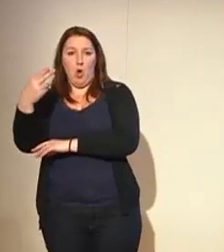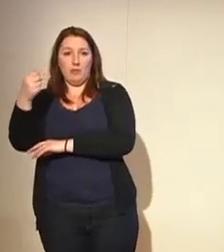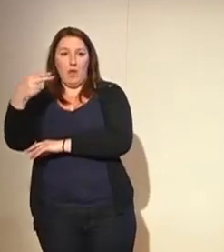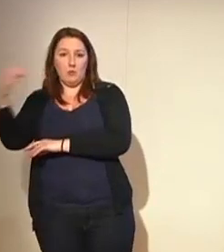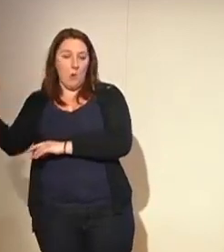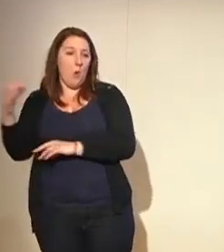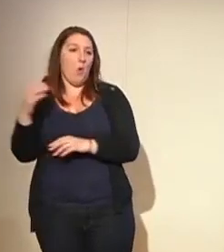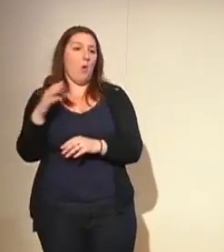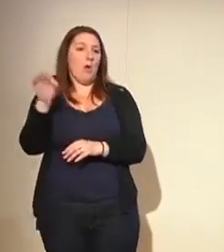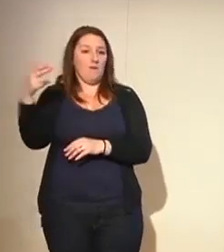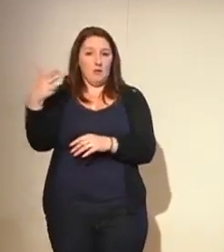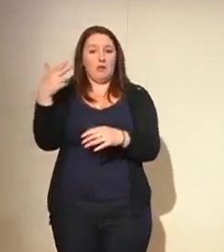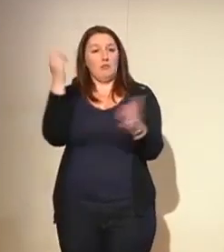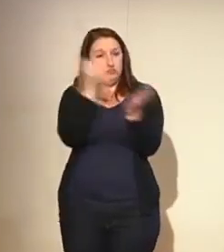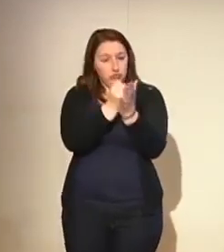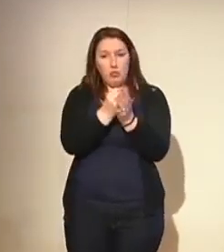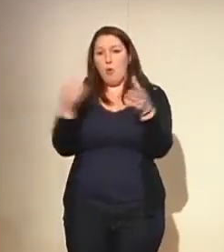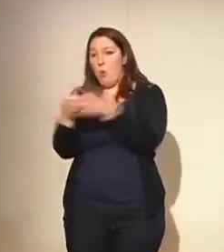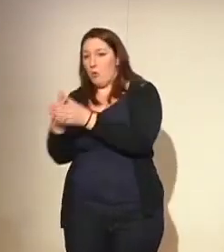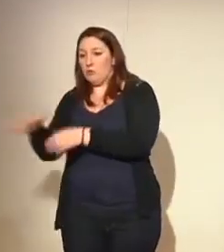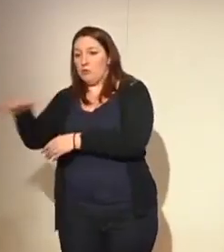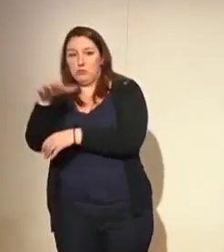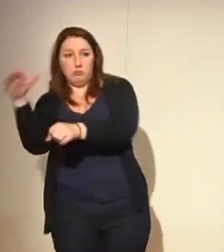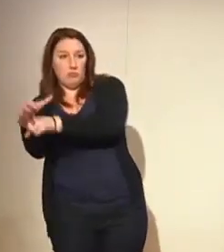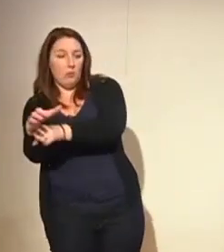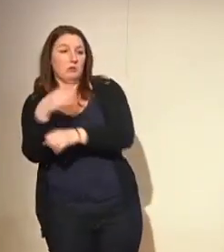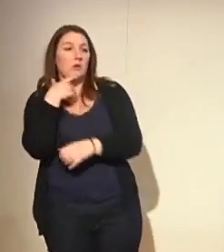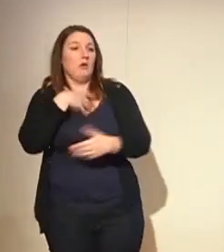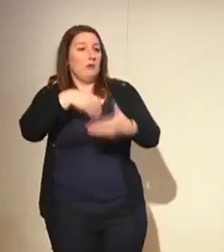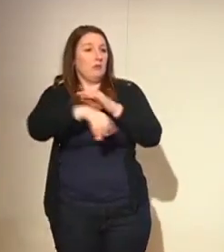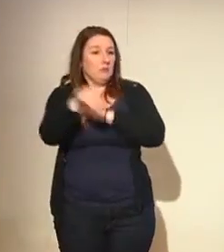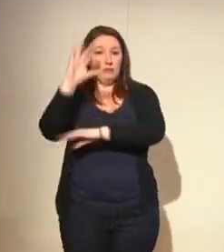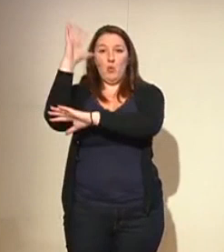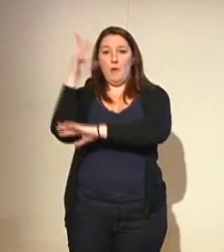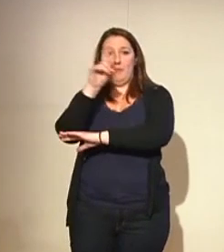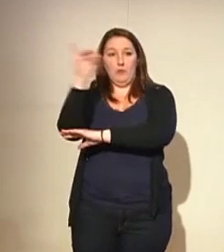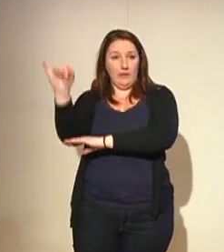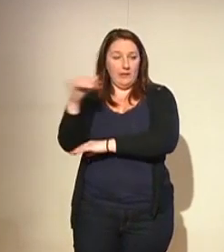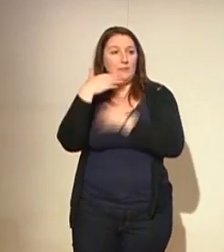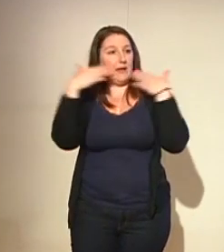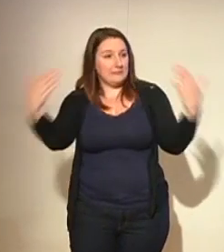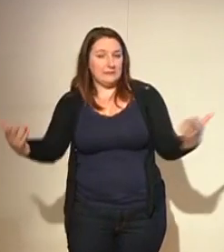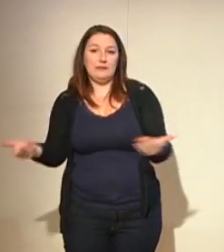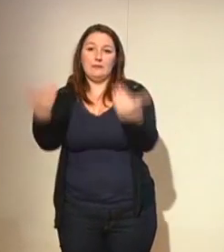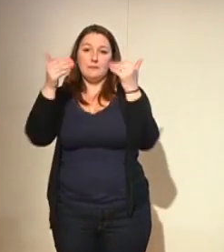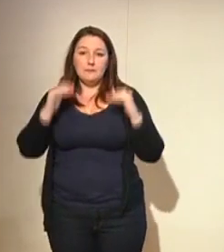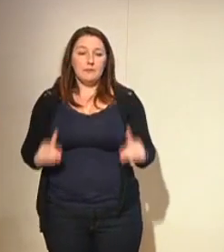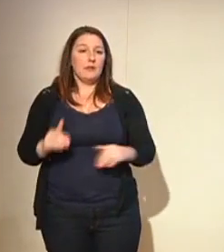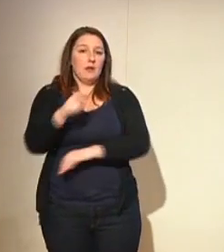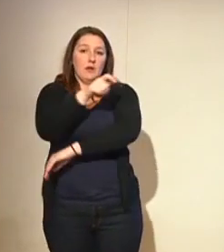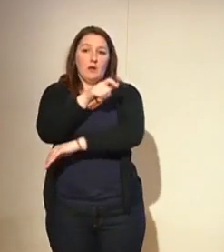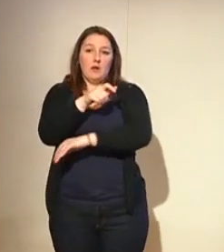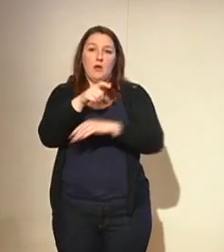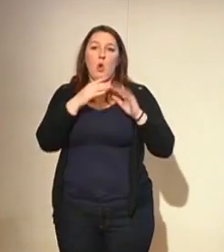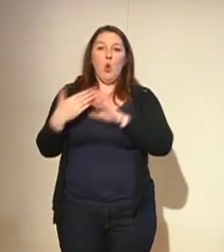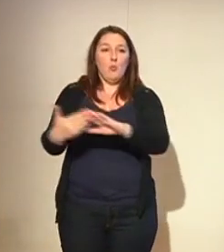national contre deux autres groupes et non ne prend pas part au vote umpidi merci commission communauté de